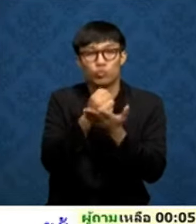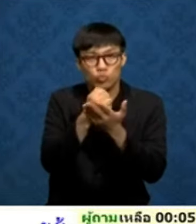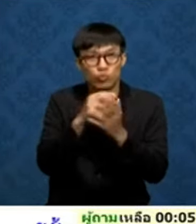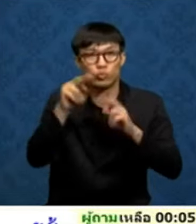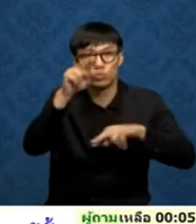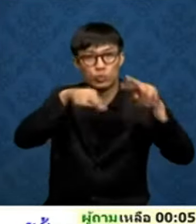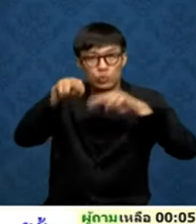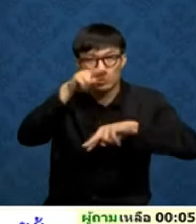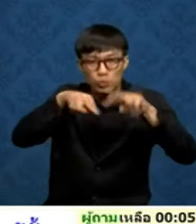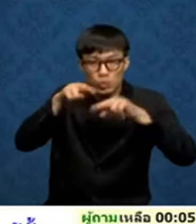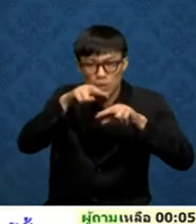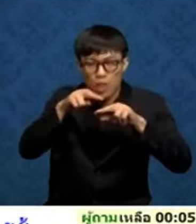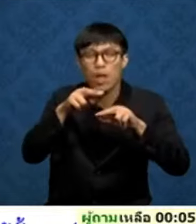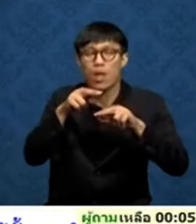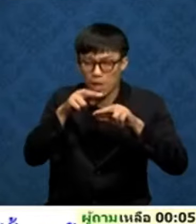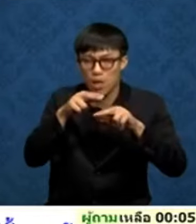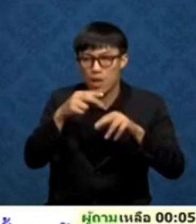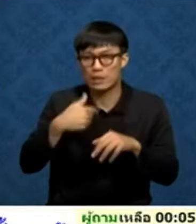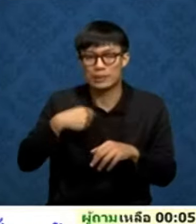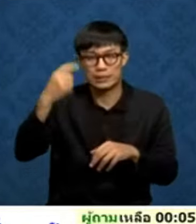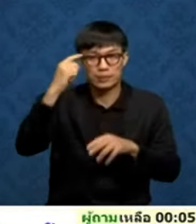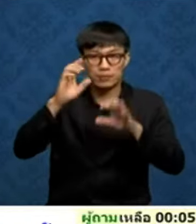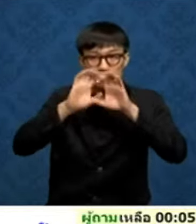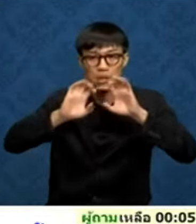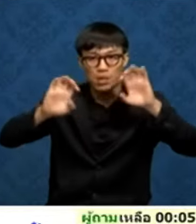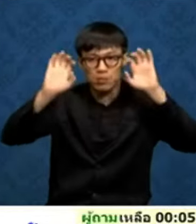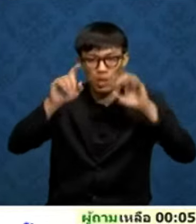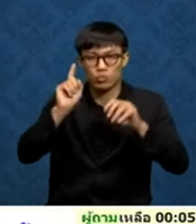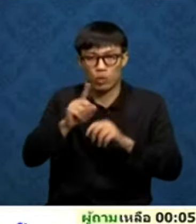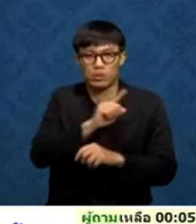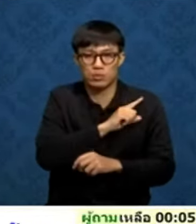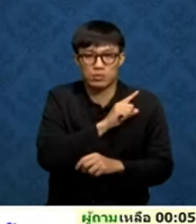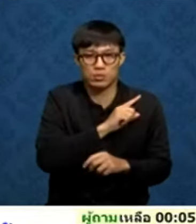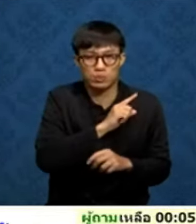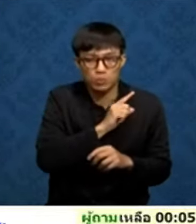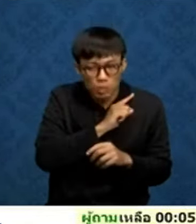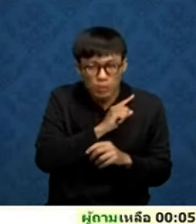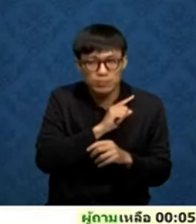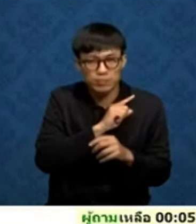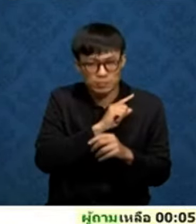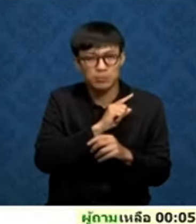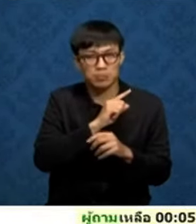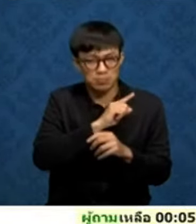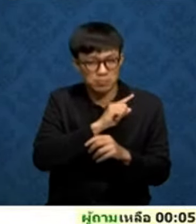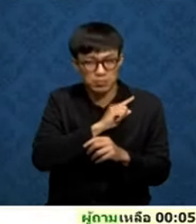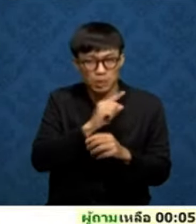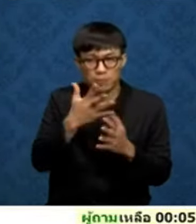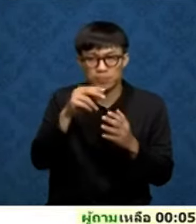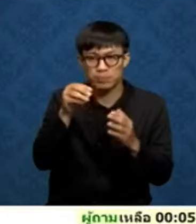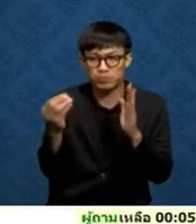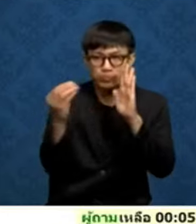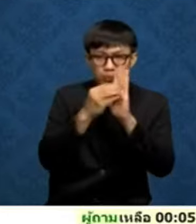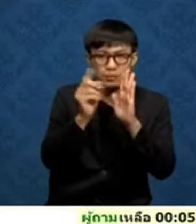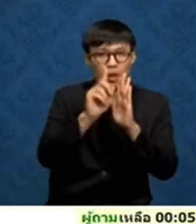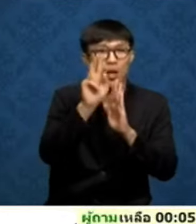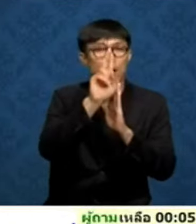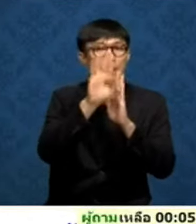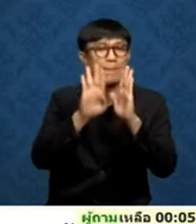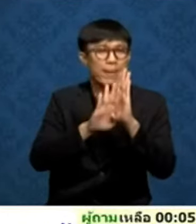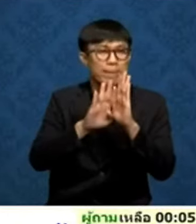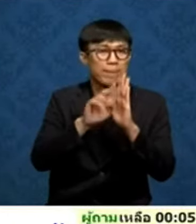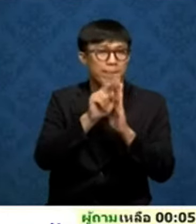แล้วขึ้นมานะครับผมคิดว่าทางภาครัฐก็คงจะต้องเร่งดำเนินการสิ่งนี้ให้มันเข้าไปอยู่ในระเบียบที่มากขึ้นนะครับ